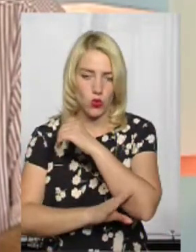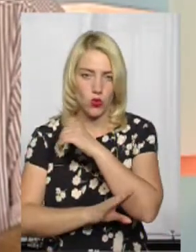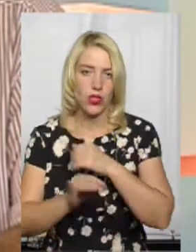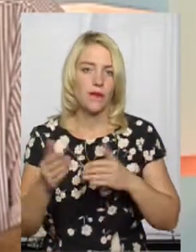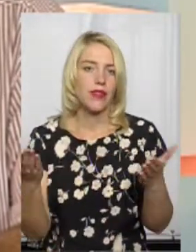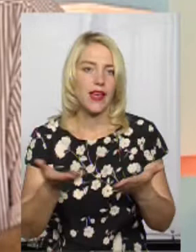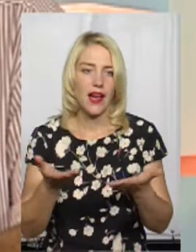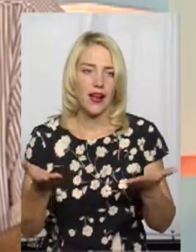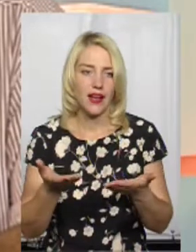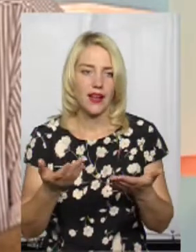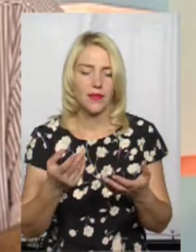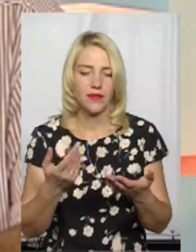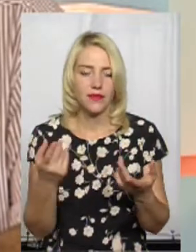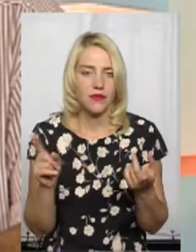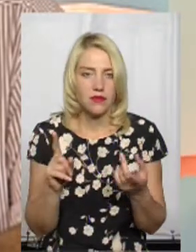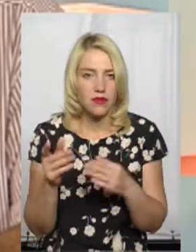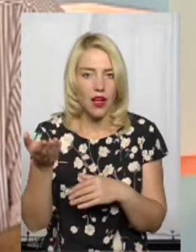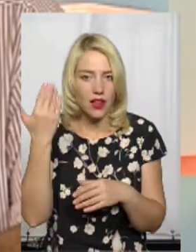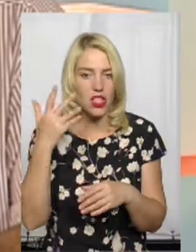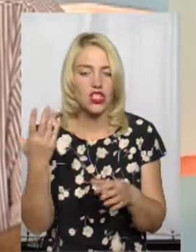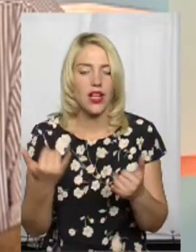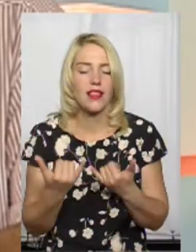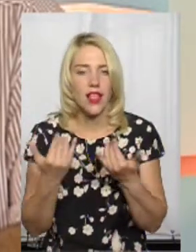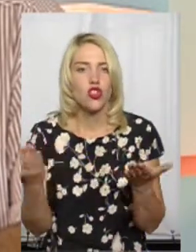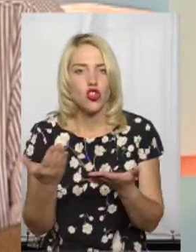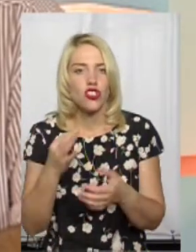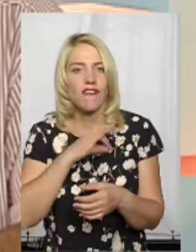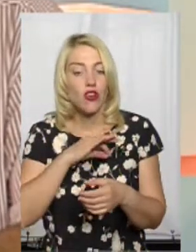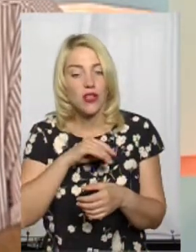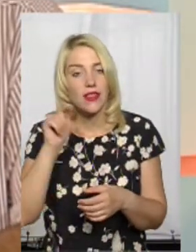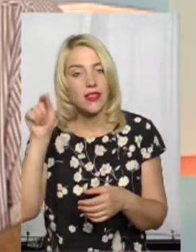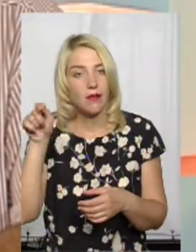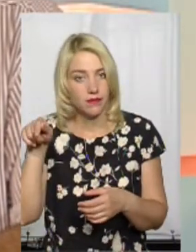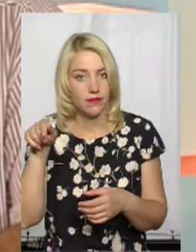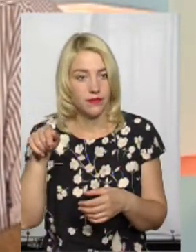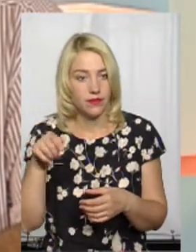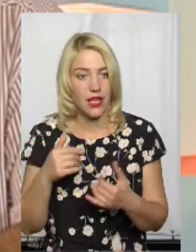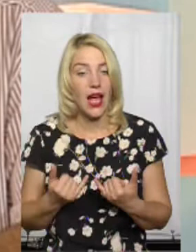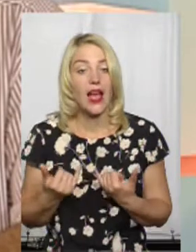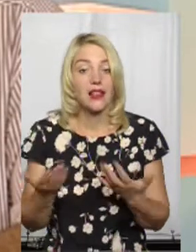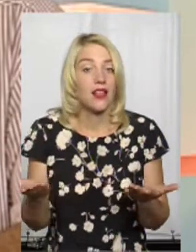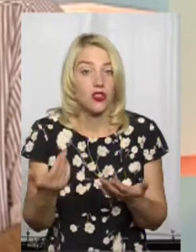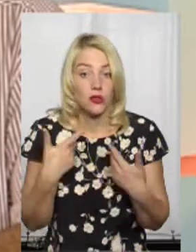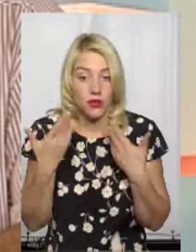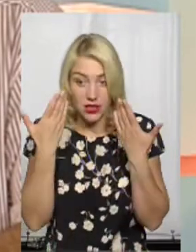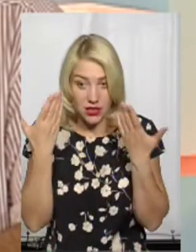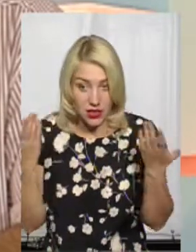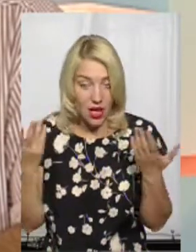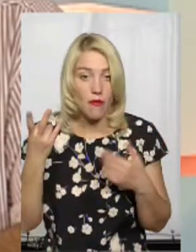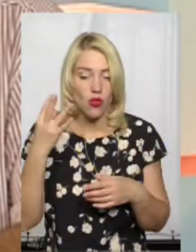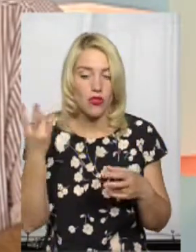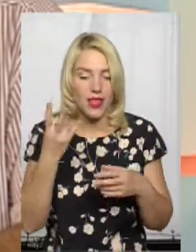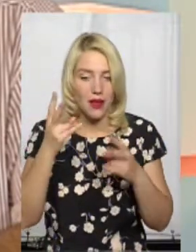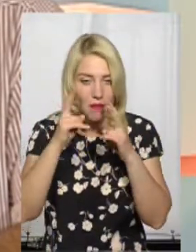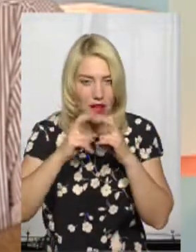дерев'яну, яка для чогось використовувалася там. Для чого ще поки що ми не знаємо, але, треба досліджувати. Але